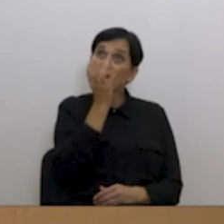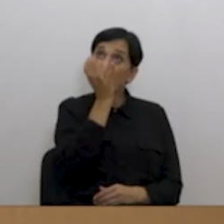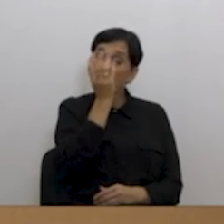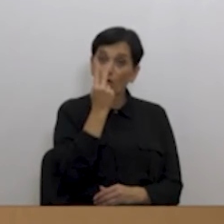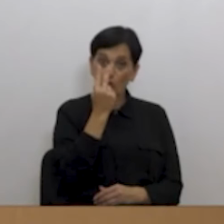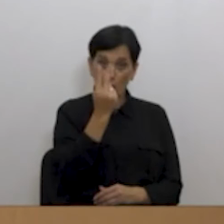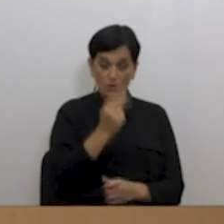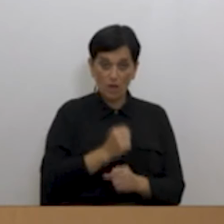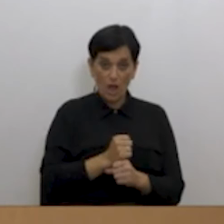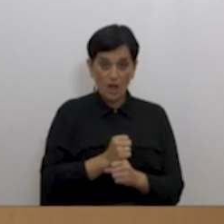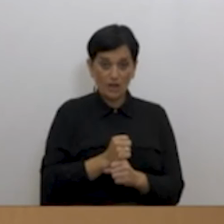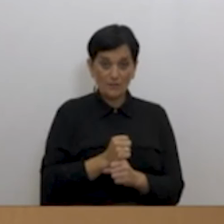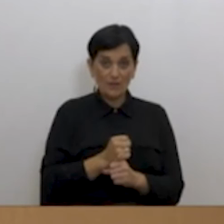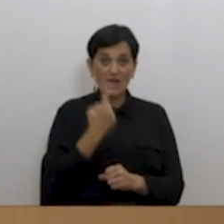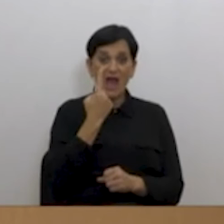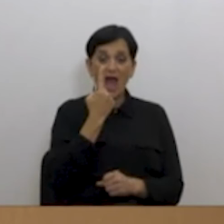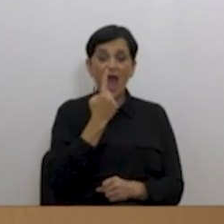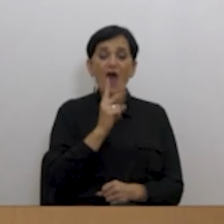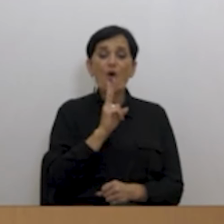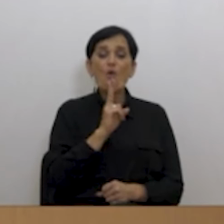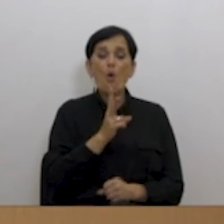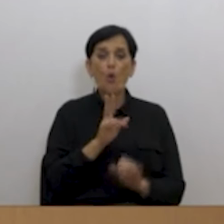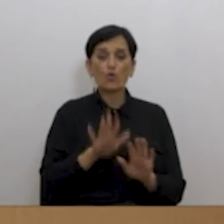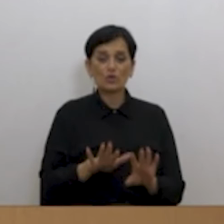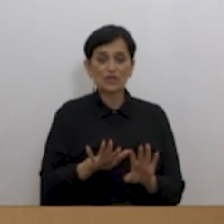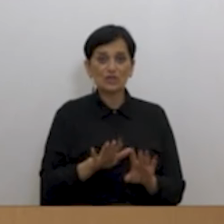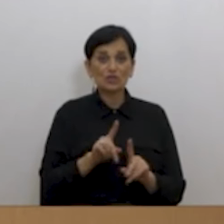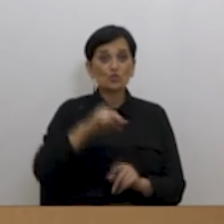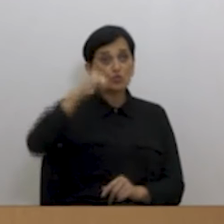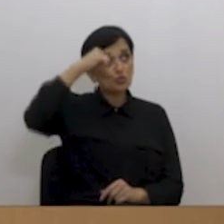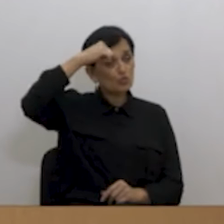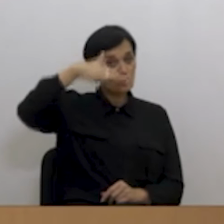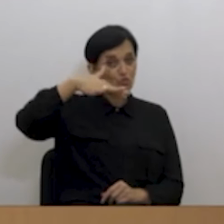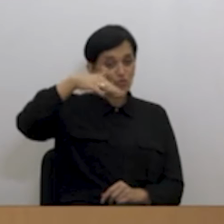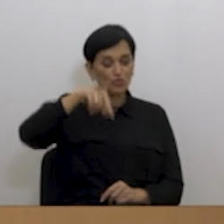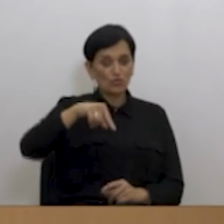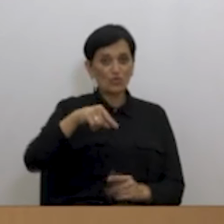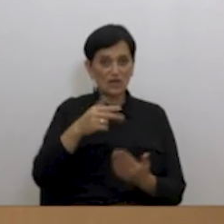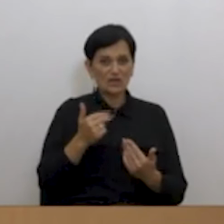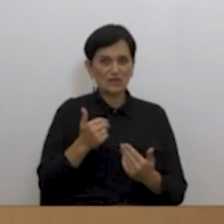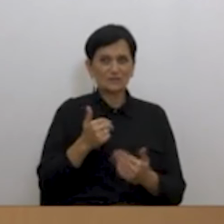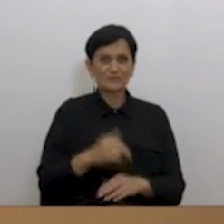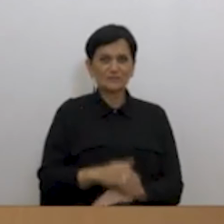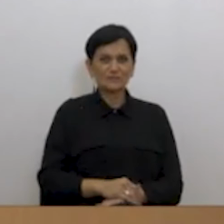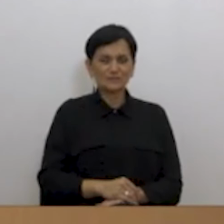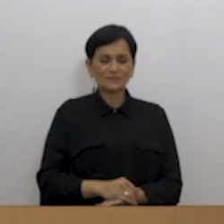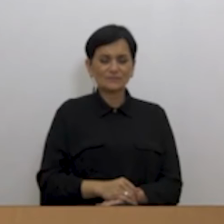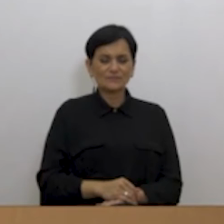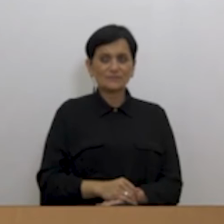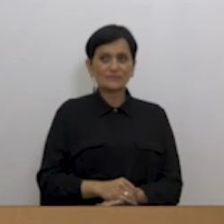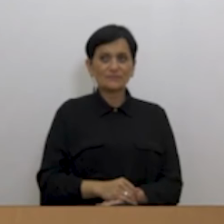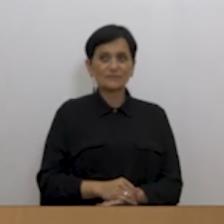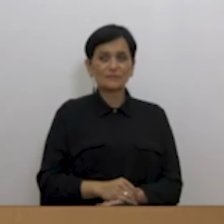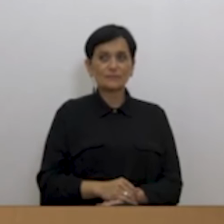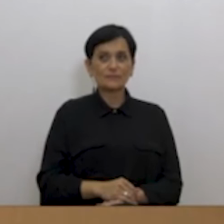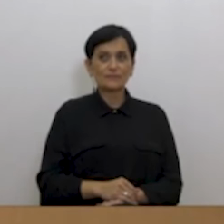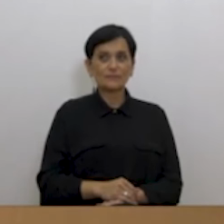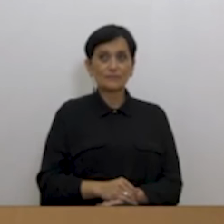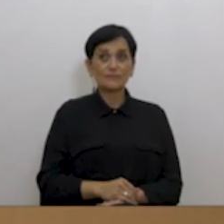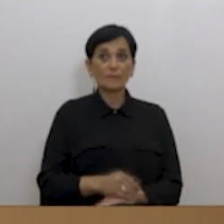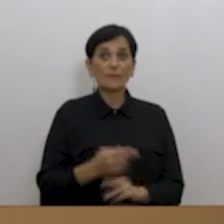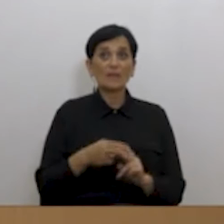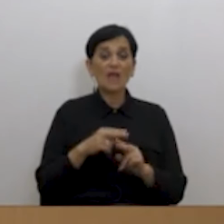გაკეთებული. ვიყო 1-2 წელი, მაინც ვიყო იმ შუქშია და იმამეში სინათლეში. აშეკ